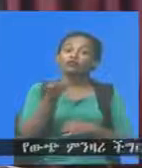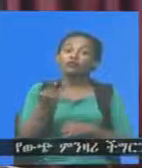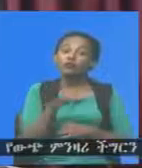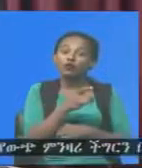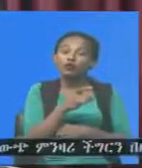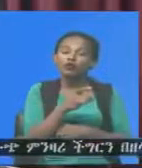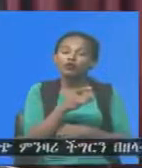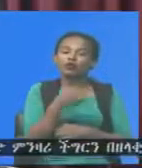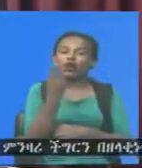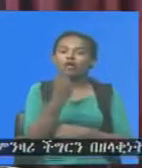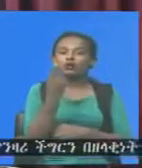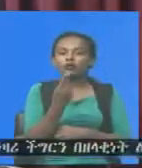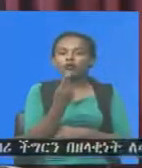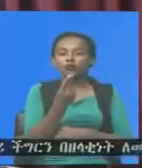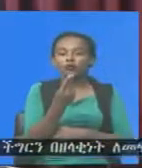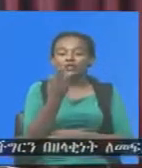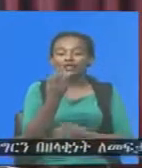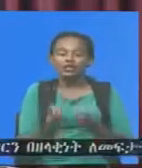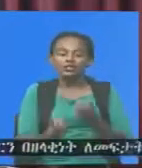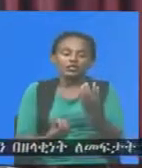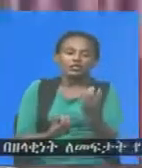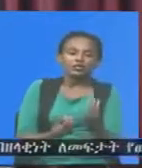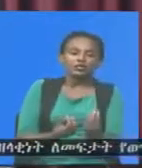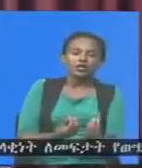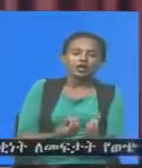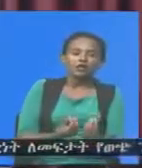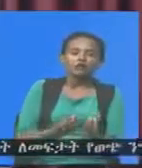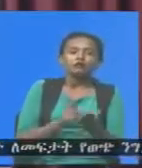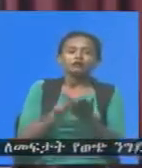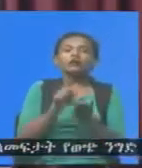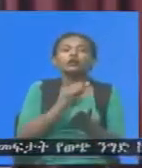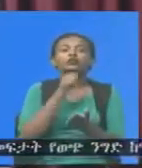አይቀርም። ቀስ ቀስ ያለ ጸረ ዲሞክራሲ ይሆናል ማለት ነው።